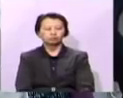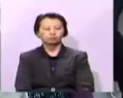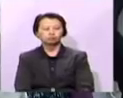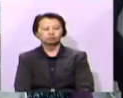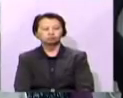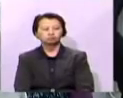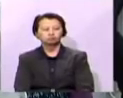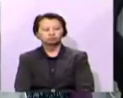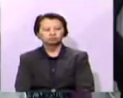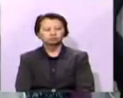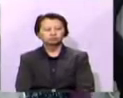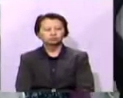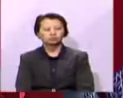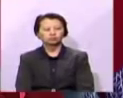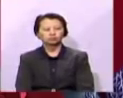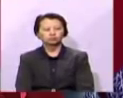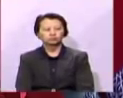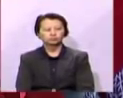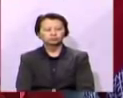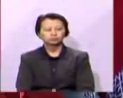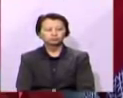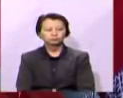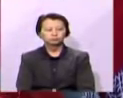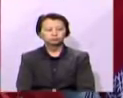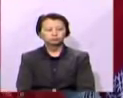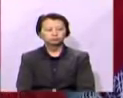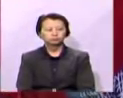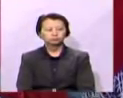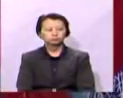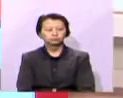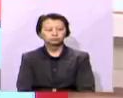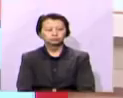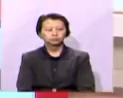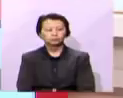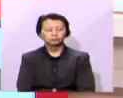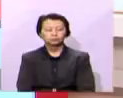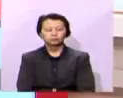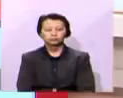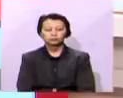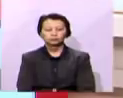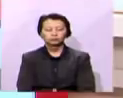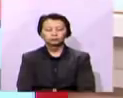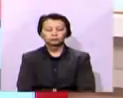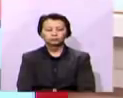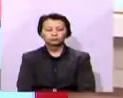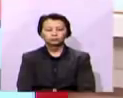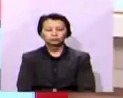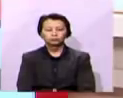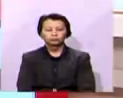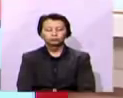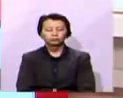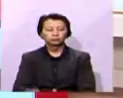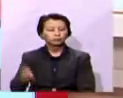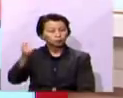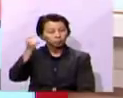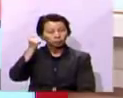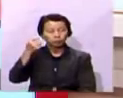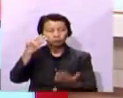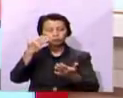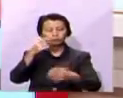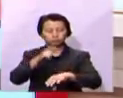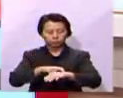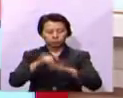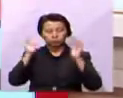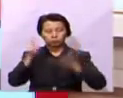politi berangkat di parlimen telah diberi tanggungjawab. Saudara, sebentar tadi telah masuk